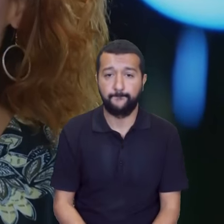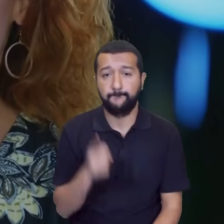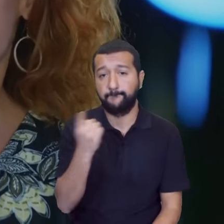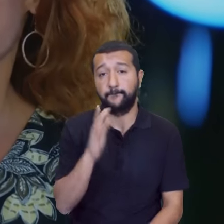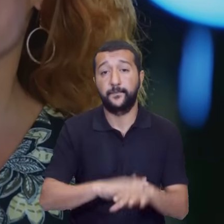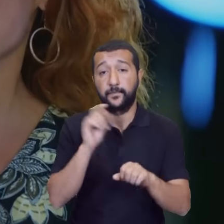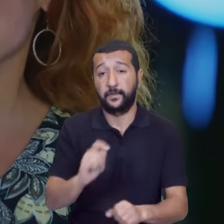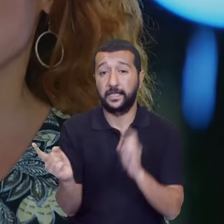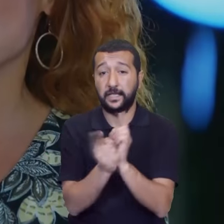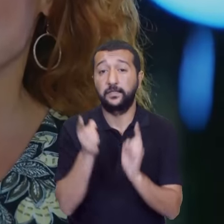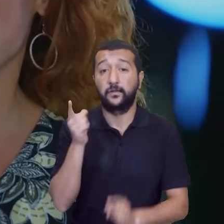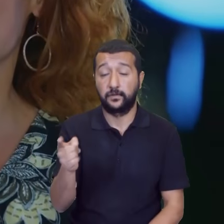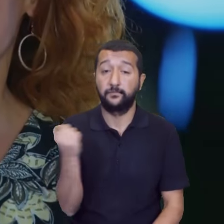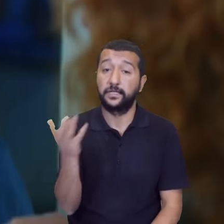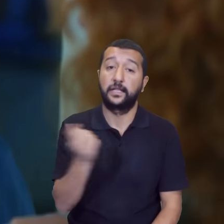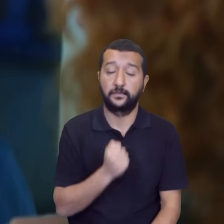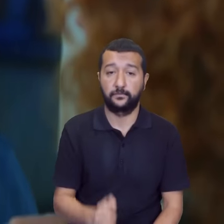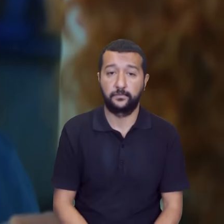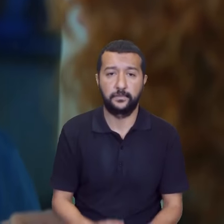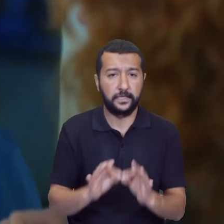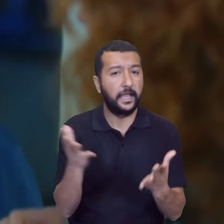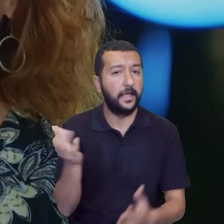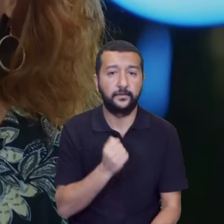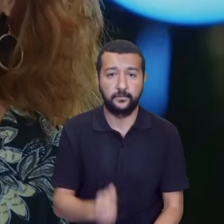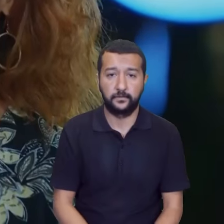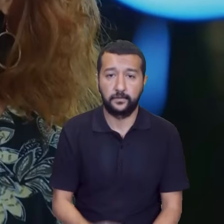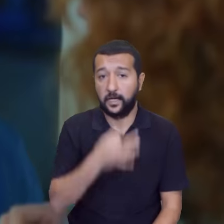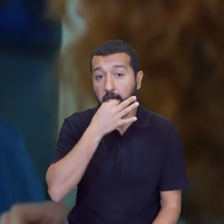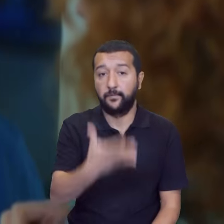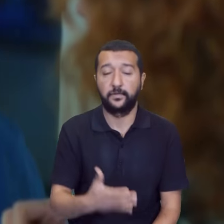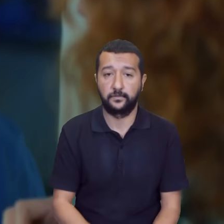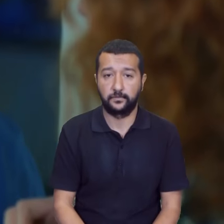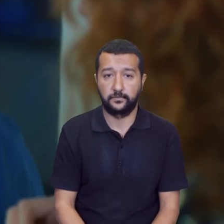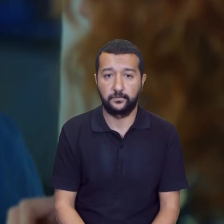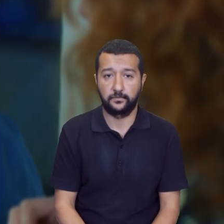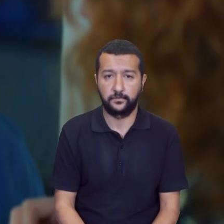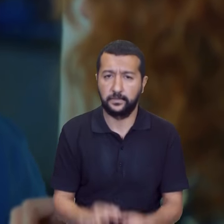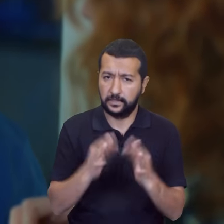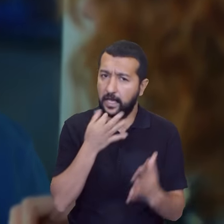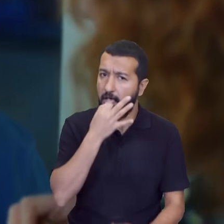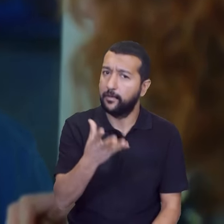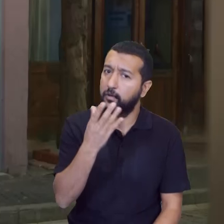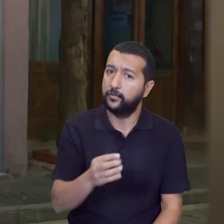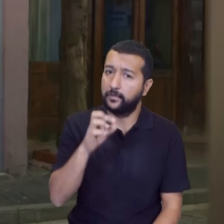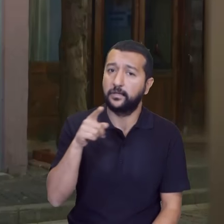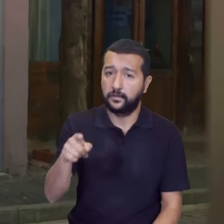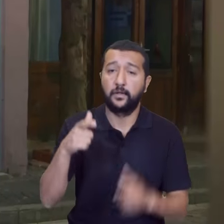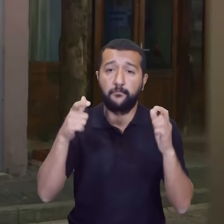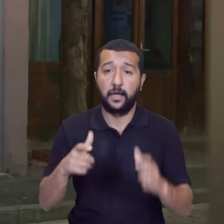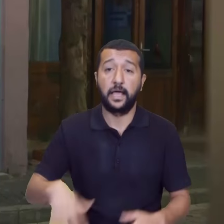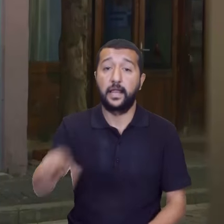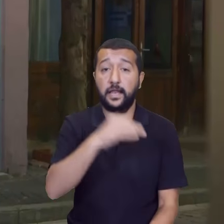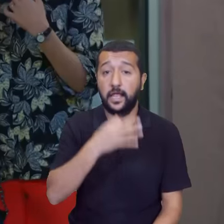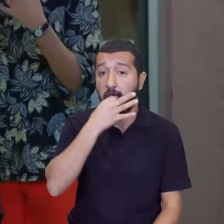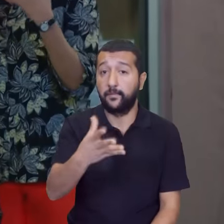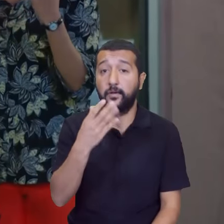şey yaptım, ben karşılığında ondan şey aldım. Ne aldın? Haber. Ne haber aldın Perran? Mahallenin